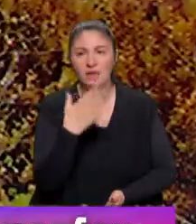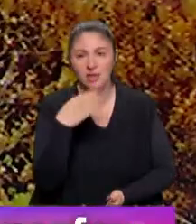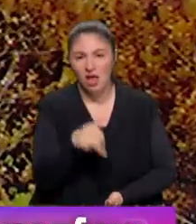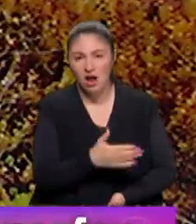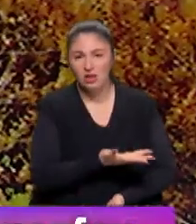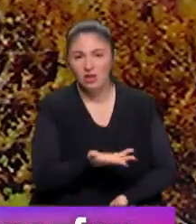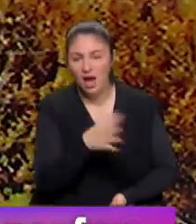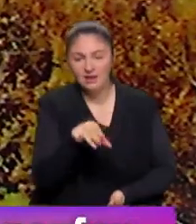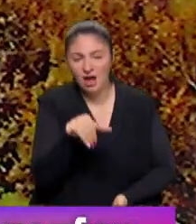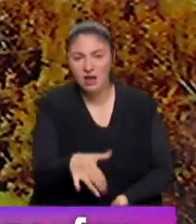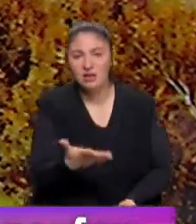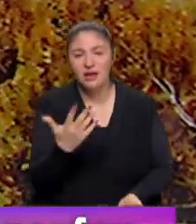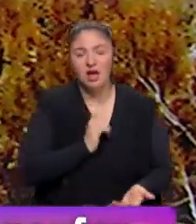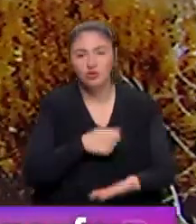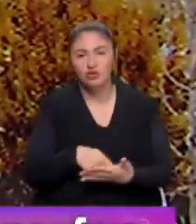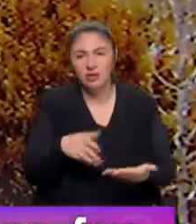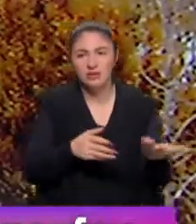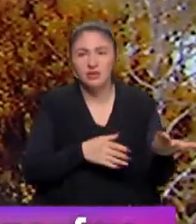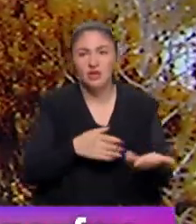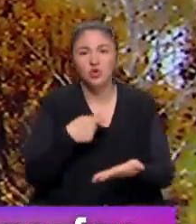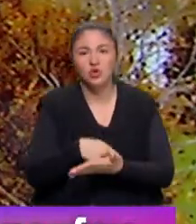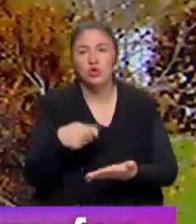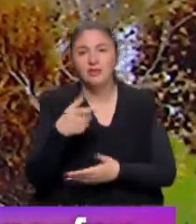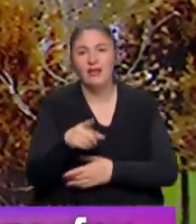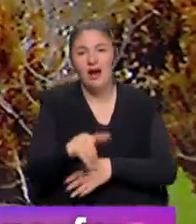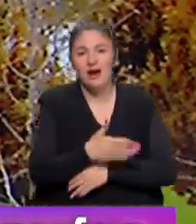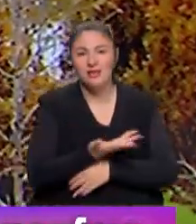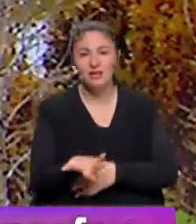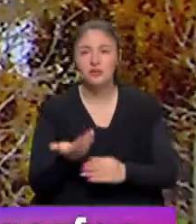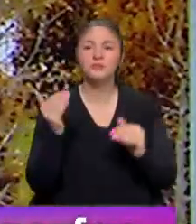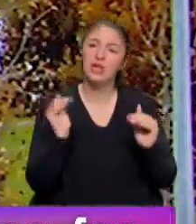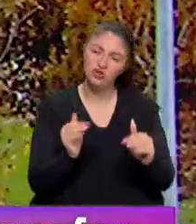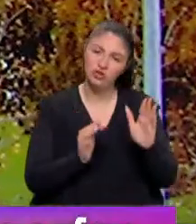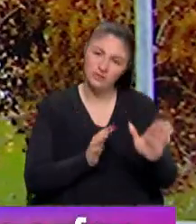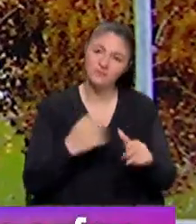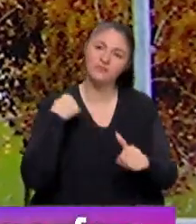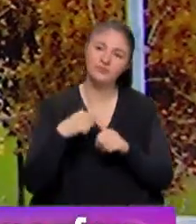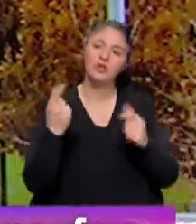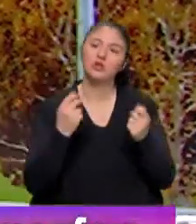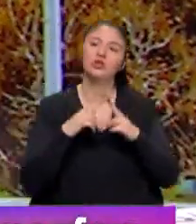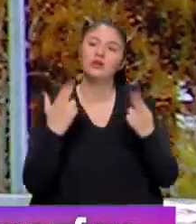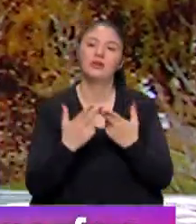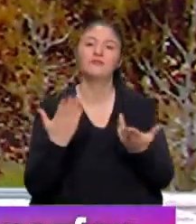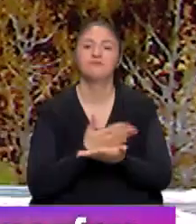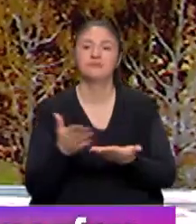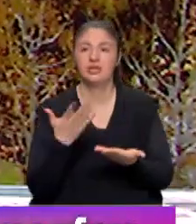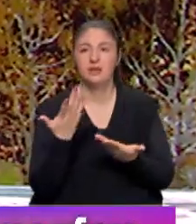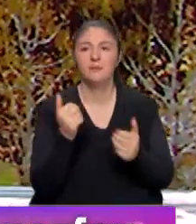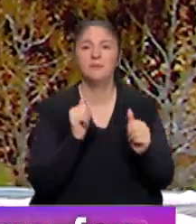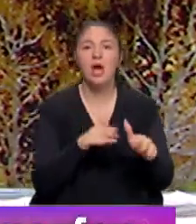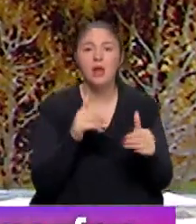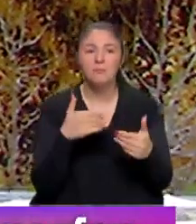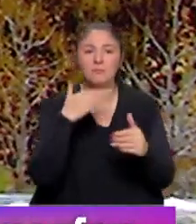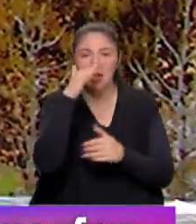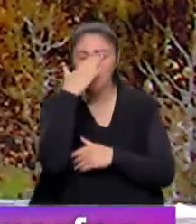emekli de haklı. Sonra asgari ücretli de haklı. Şimdi geleceğiz. Yine iş dünyasından devam edelim. Hani bayram değil,